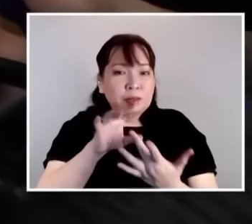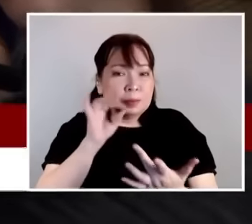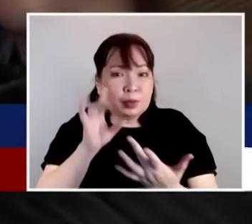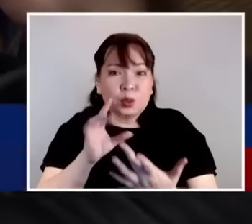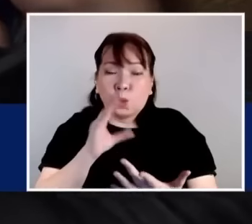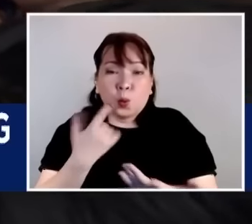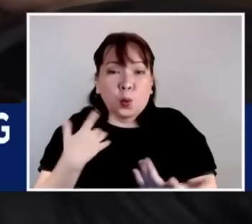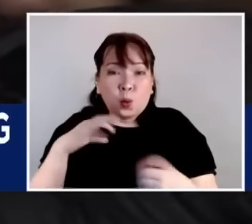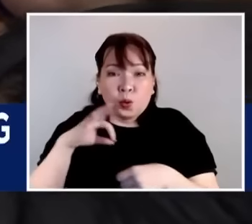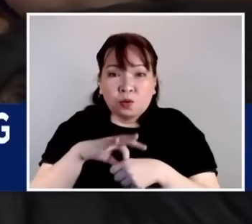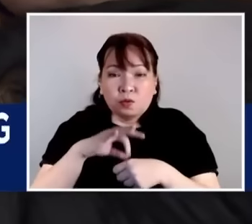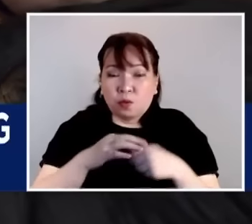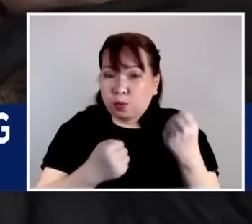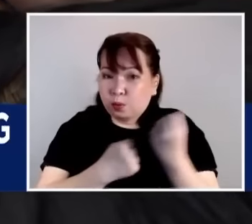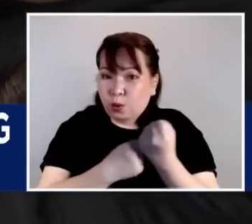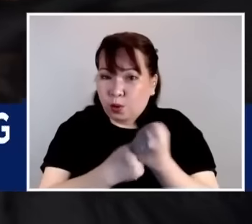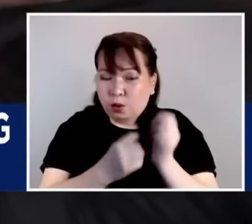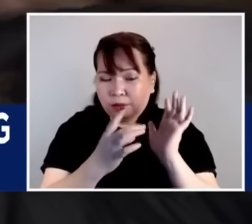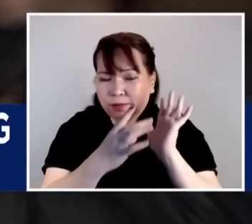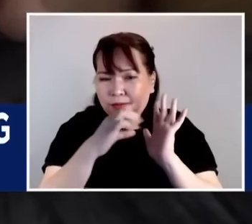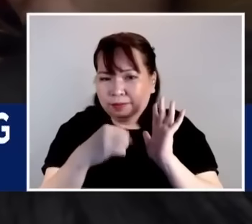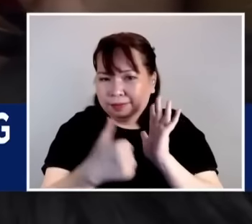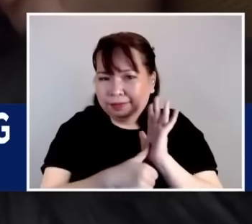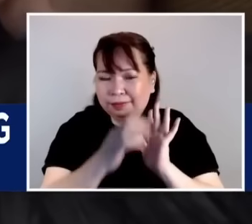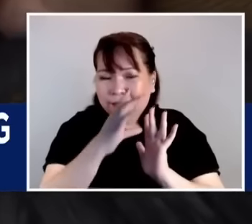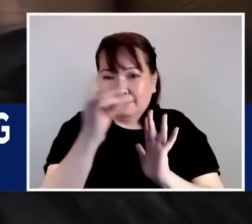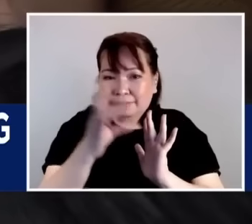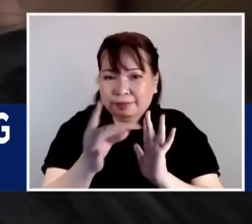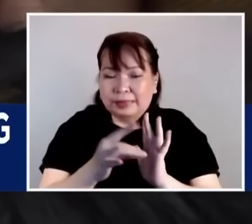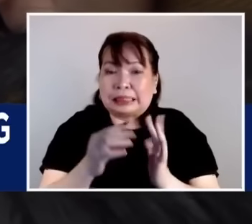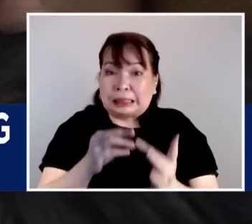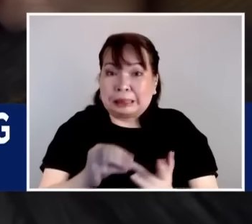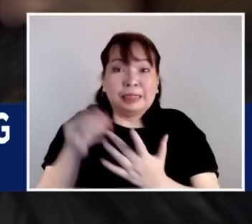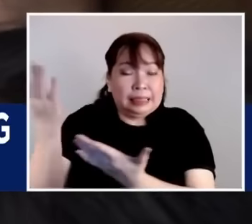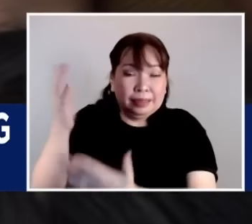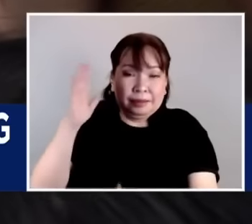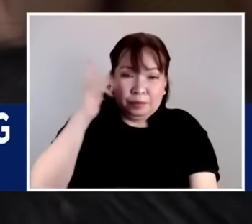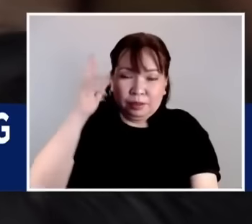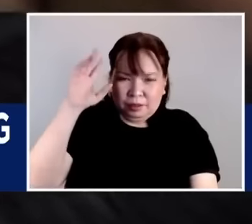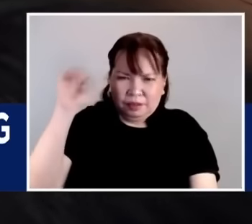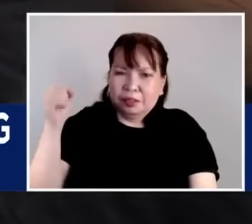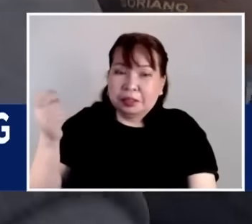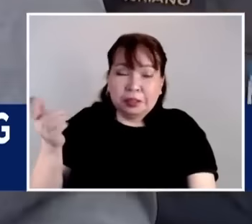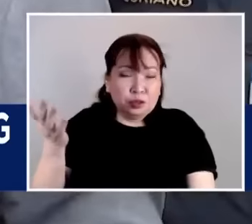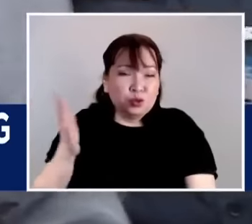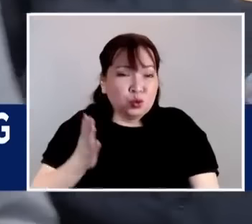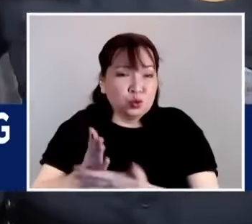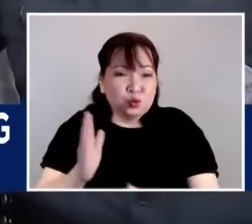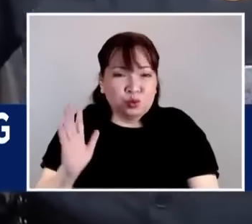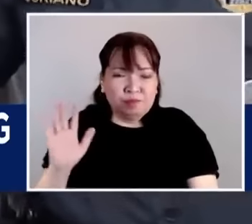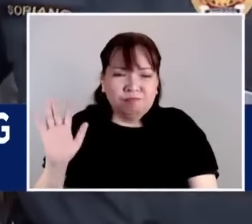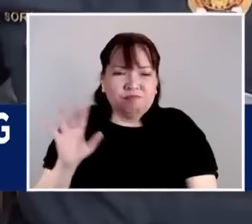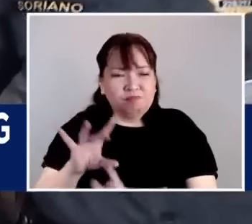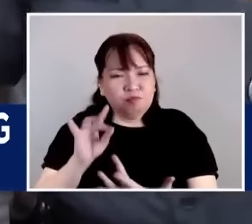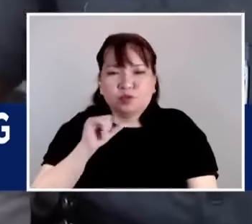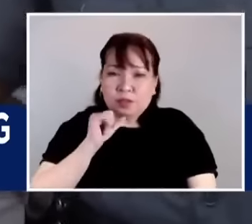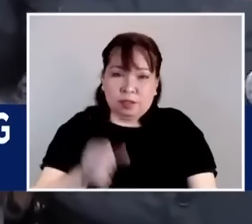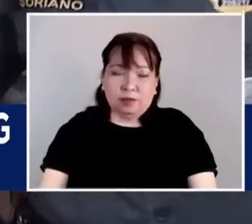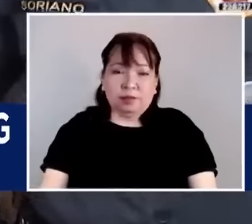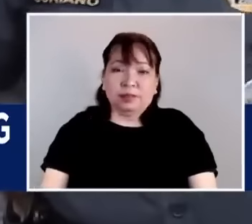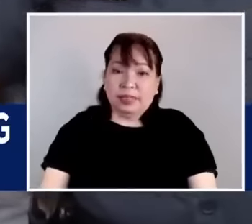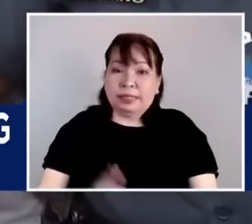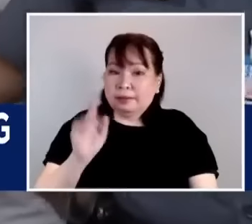kandidato, lalong-lalo na ang Pangulo. It is his right to endorse or not to endorse anyone. Pinaplano naman